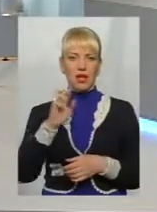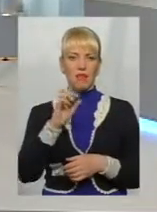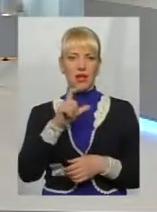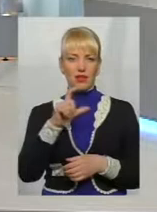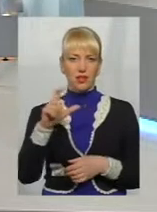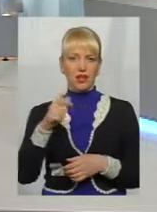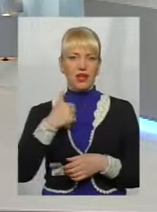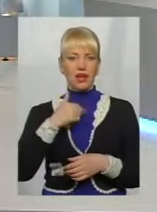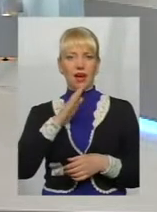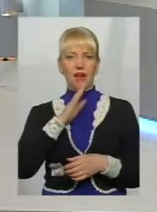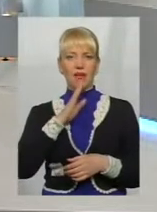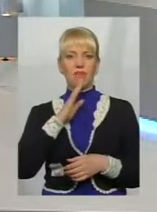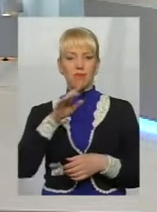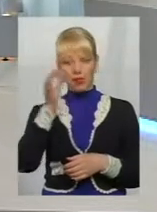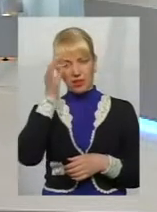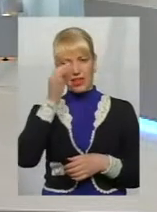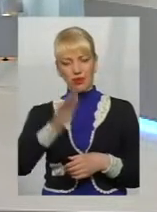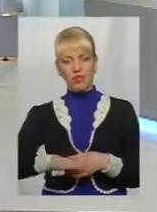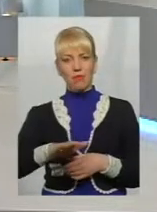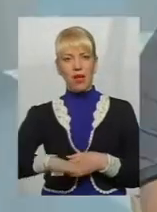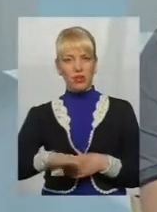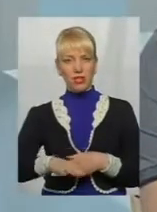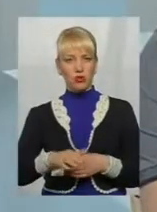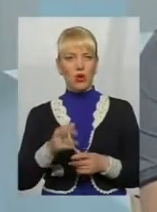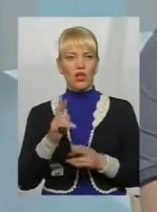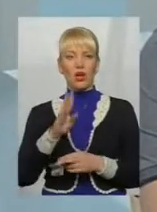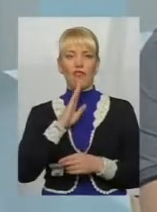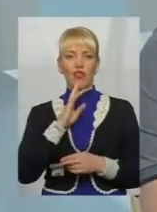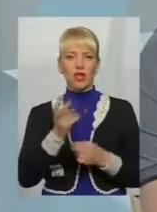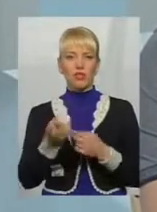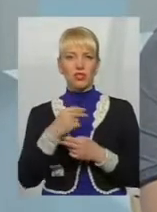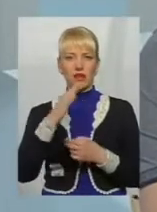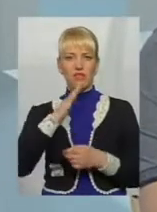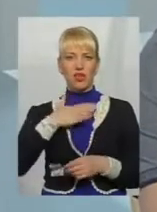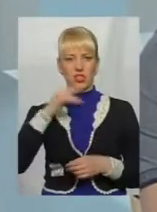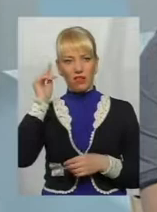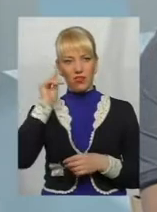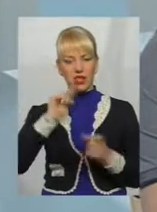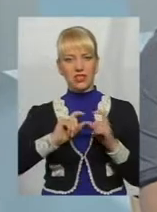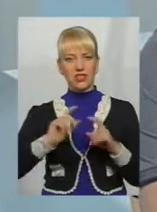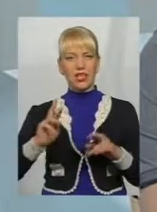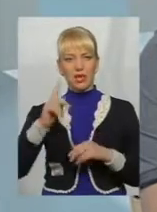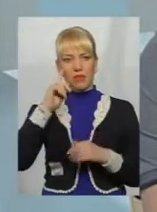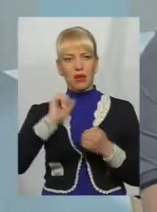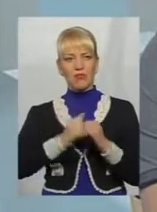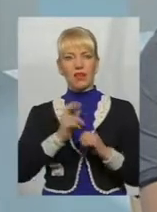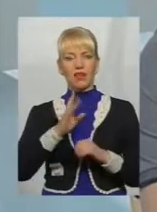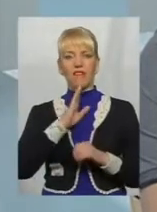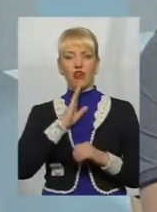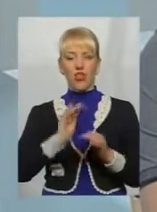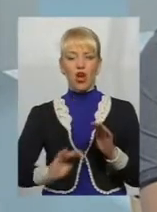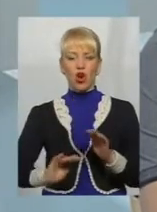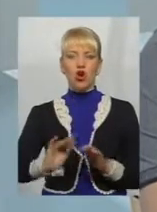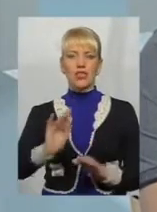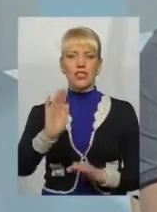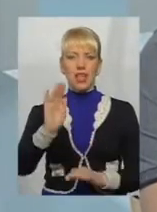пам'ятаю з самого маличку, як вона прийшла в наш навчальний заклад. І пам'ятаю, як вона росла, і як